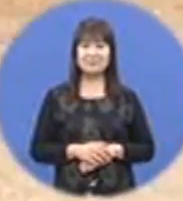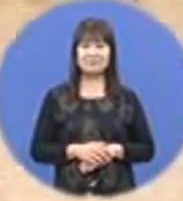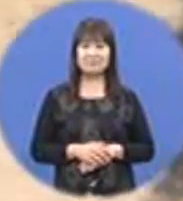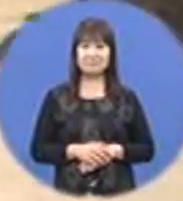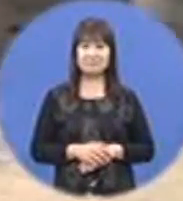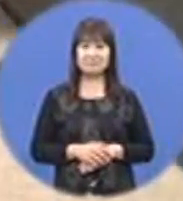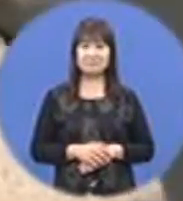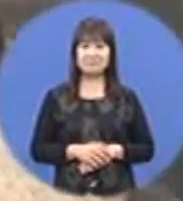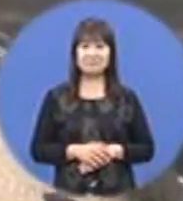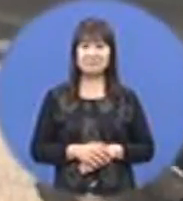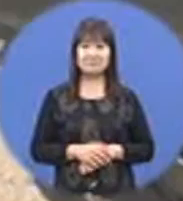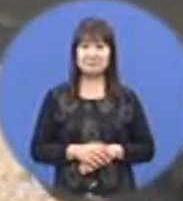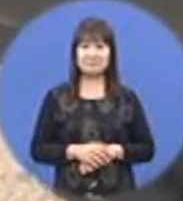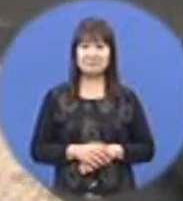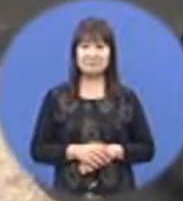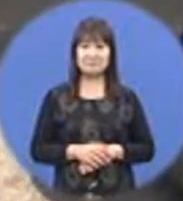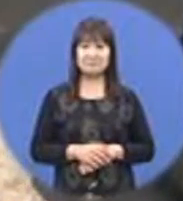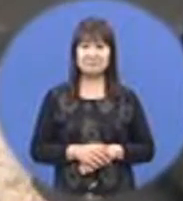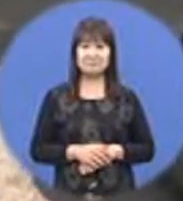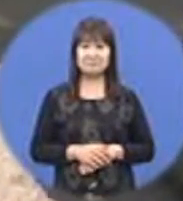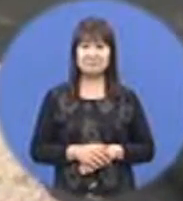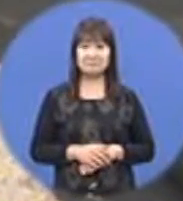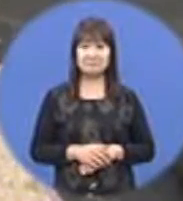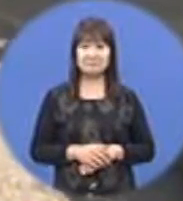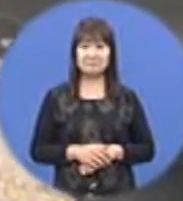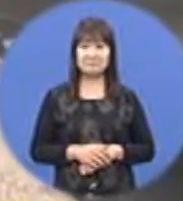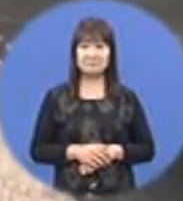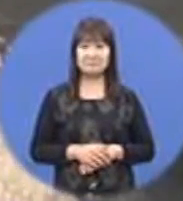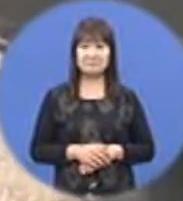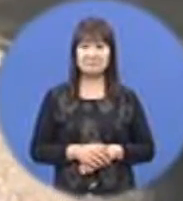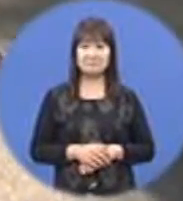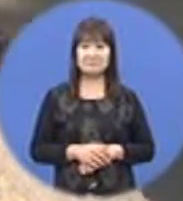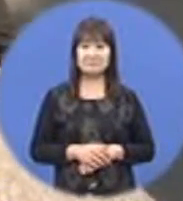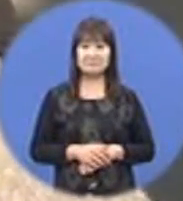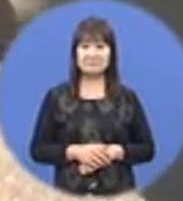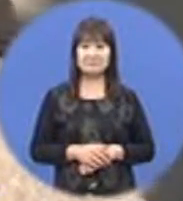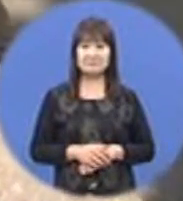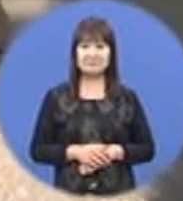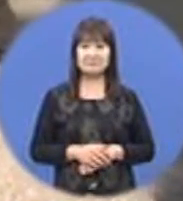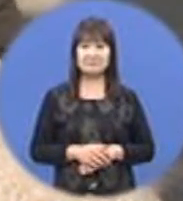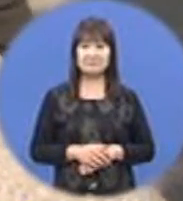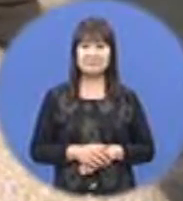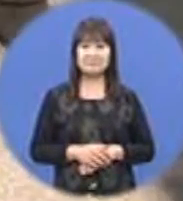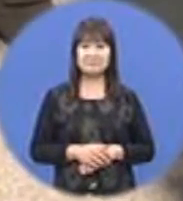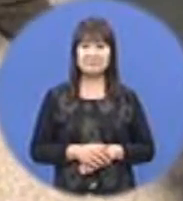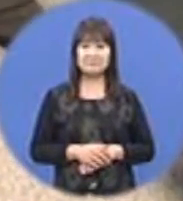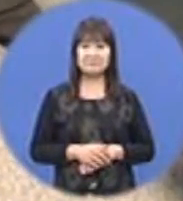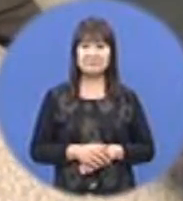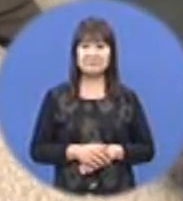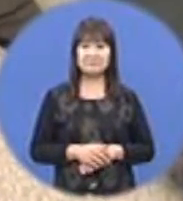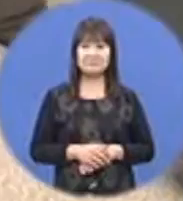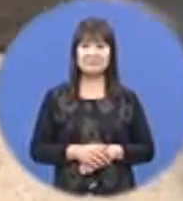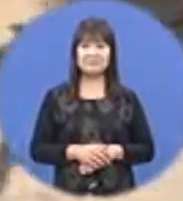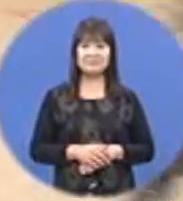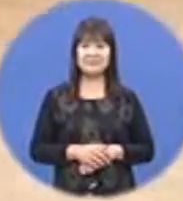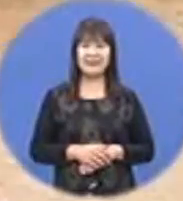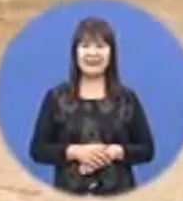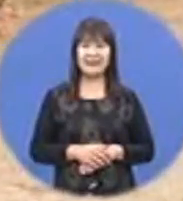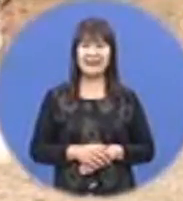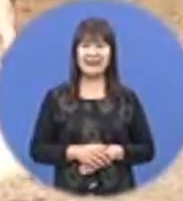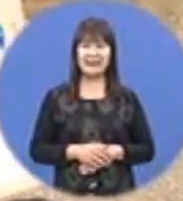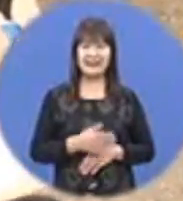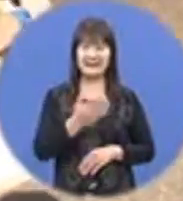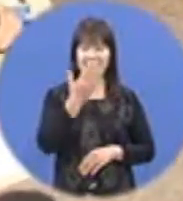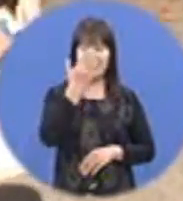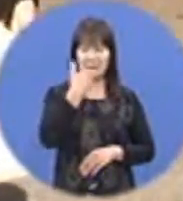ぞ。 最初はグー、じゃんけんぽい。 あいこでしょ、 あいこでしょ、あいこでしょ。 あー、で